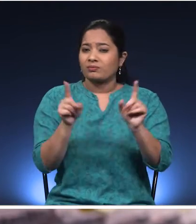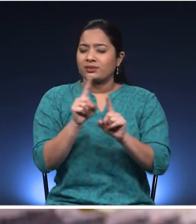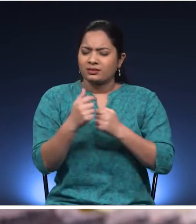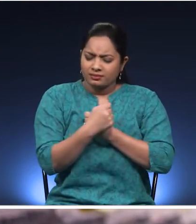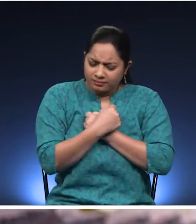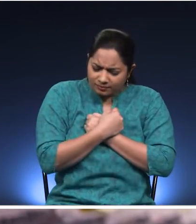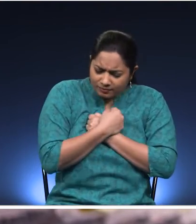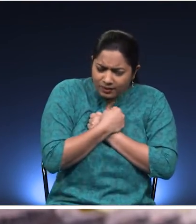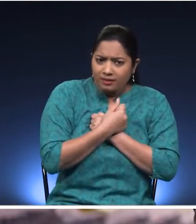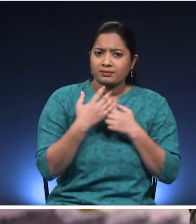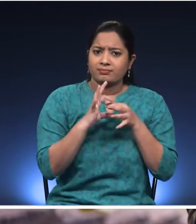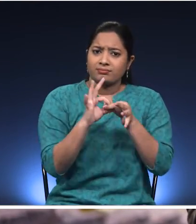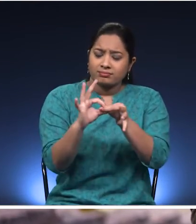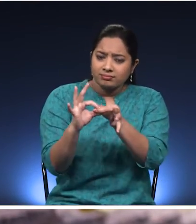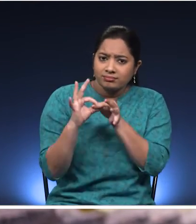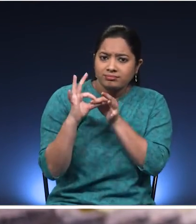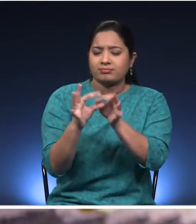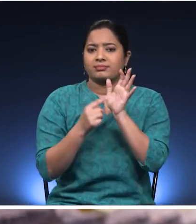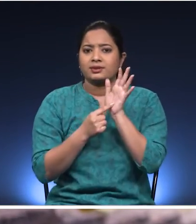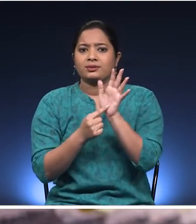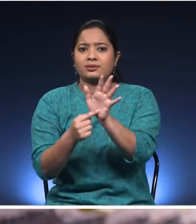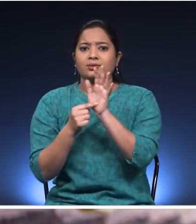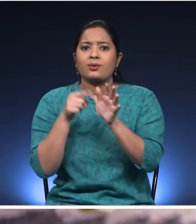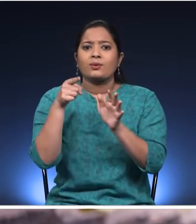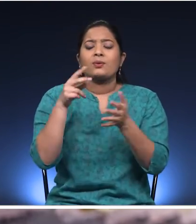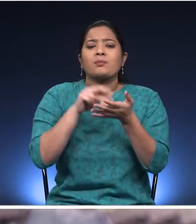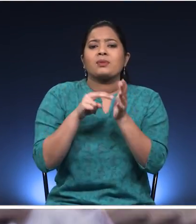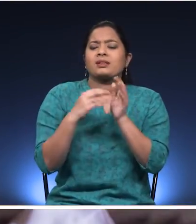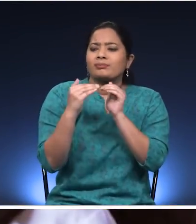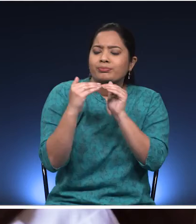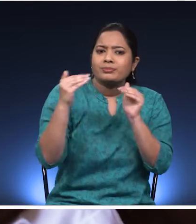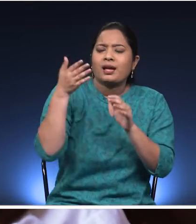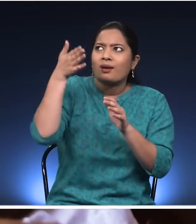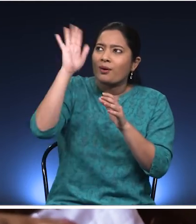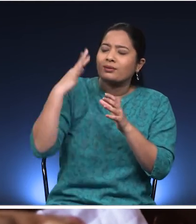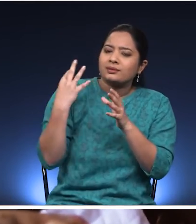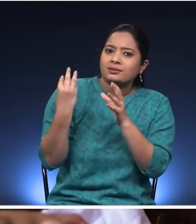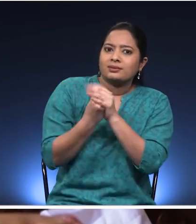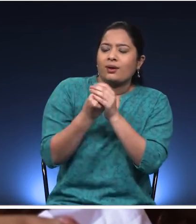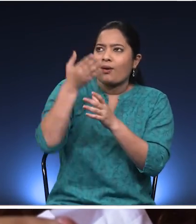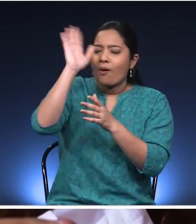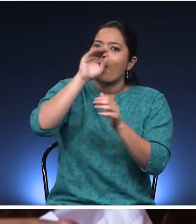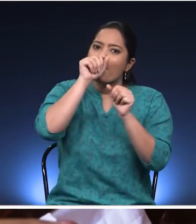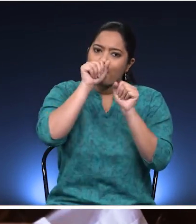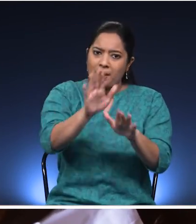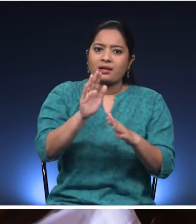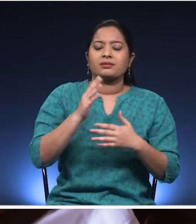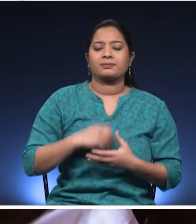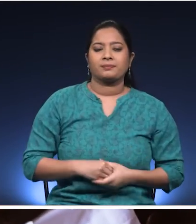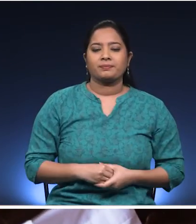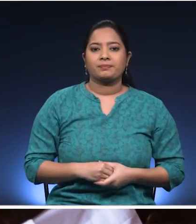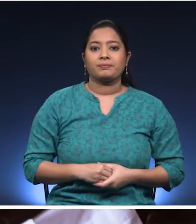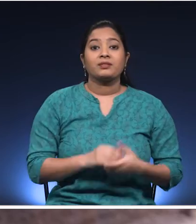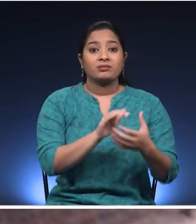छोड़कर प्रेम में रिश्ते बनाएं, ताकि हम उत्तमताई को प्राप्त कर सकें और प्रभु की आशीष हमारे जीवन में